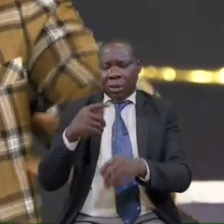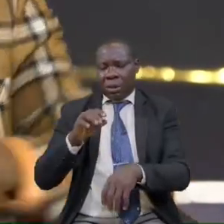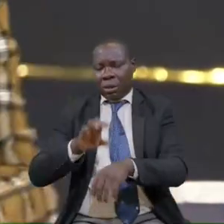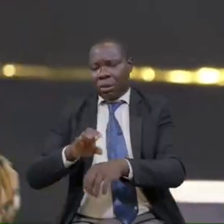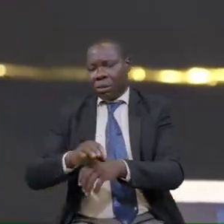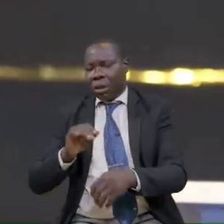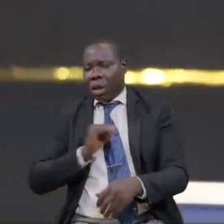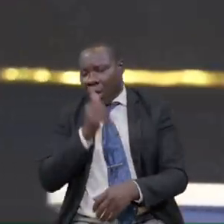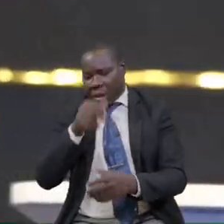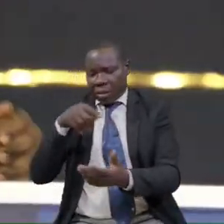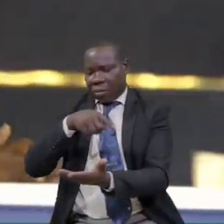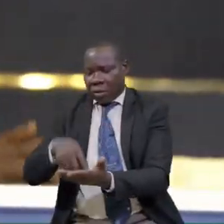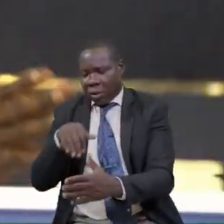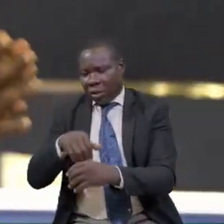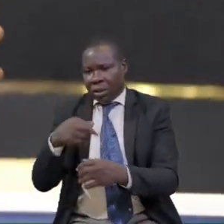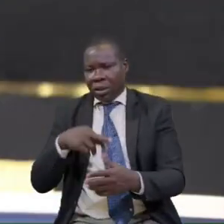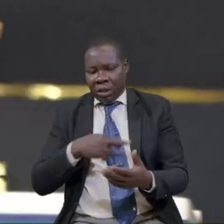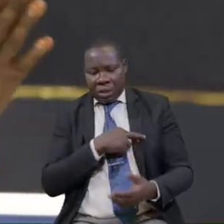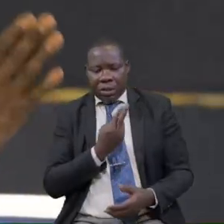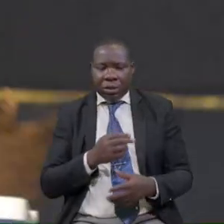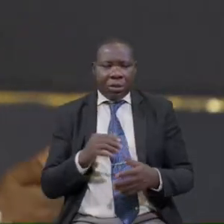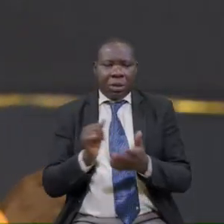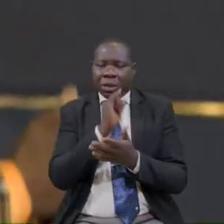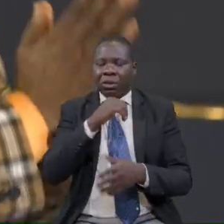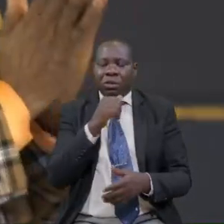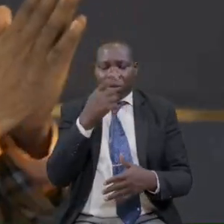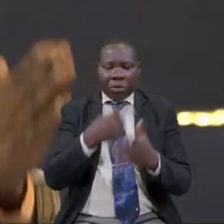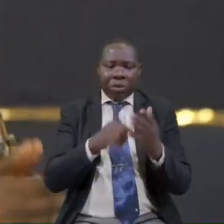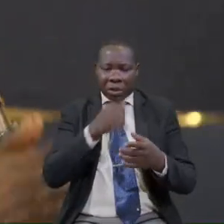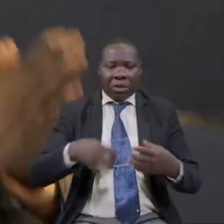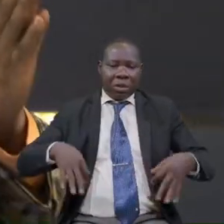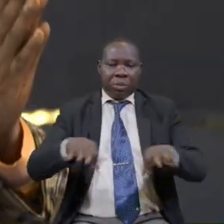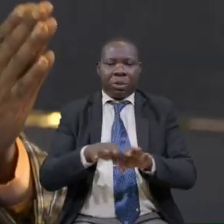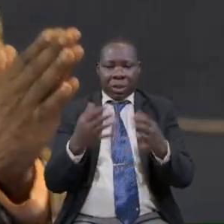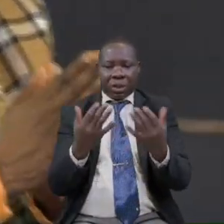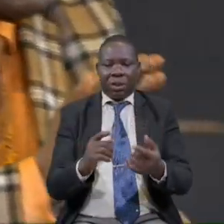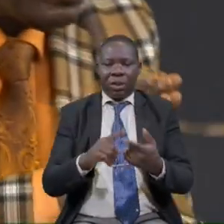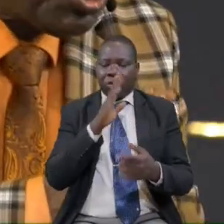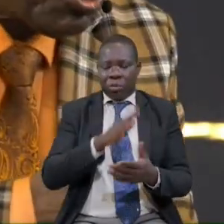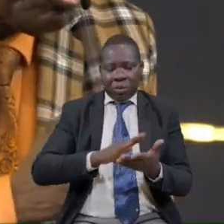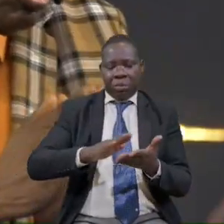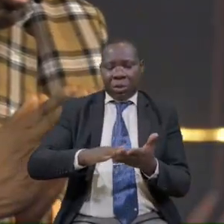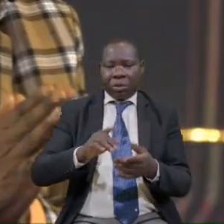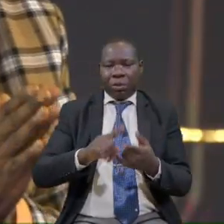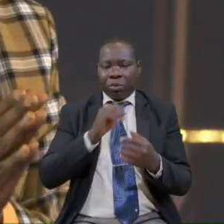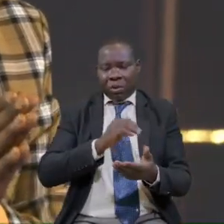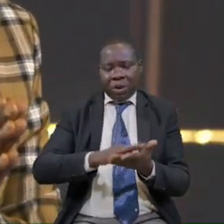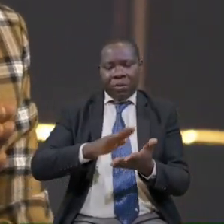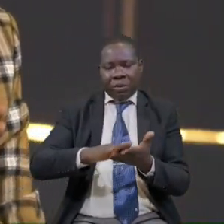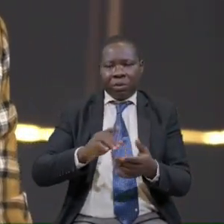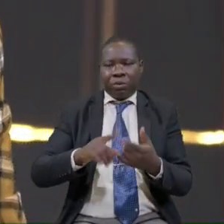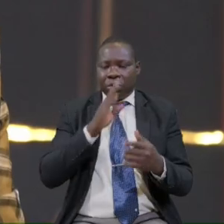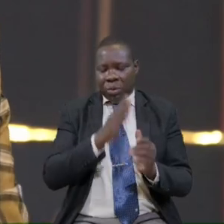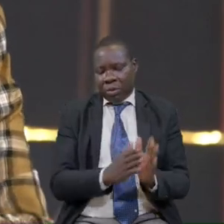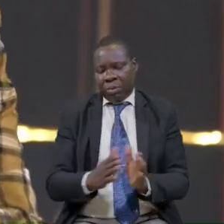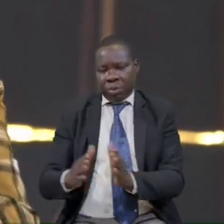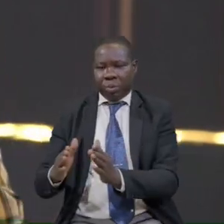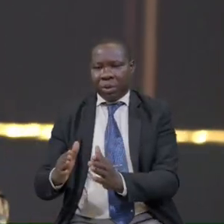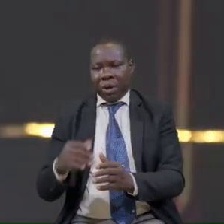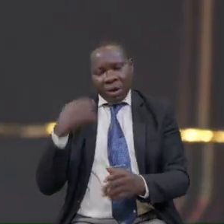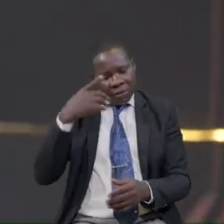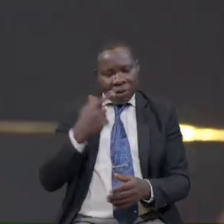je suis ceci-là. Cela n'est pas important maintenant. Être pardonné, être purifié, être préparé pour